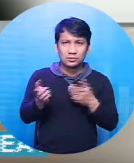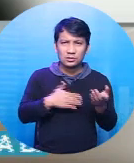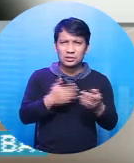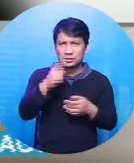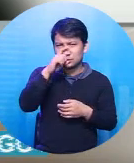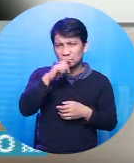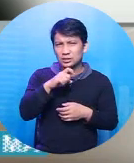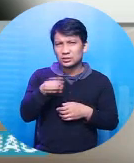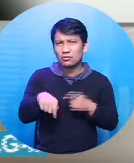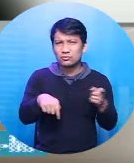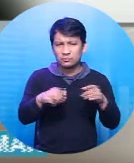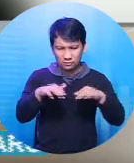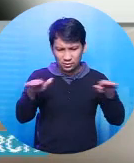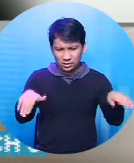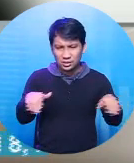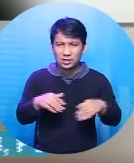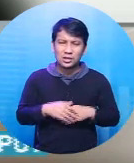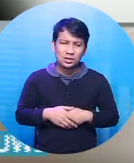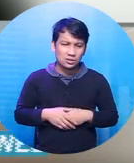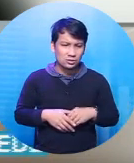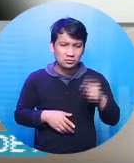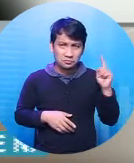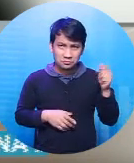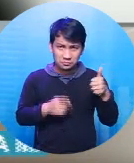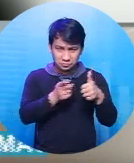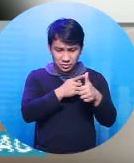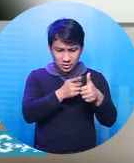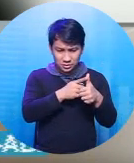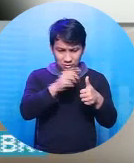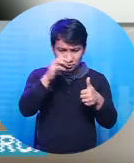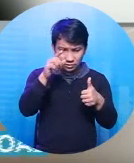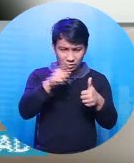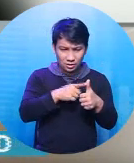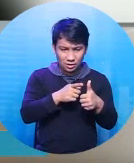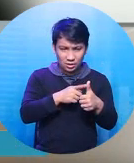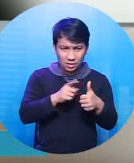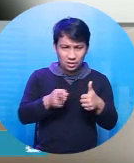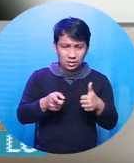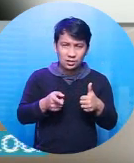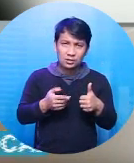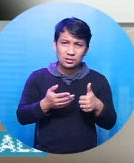yung mga bata? Yung panganay po po,